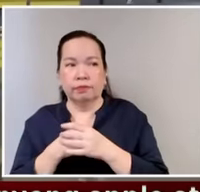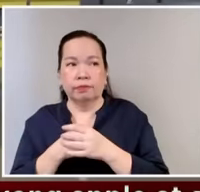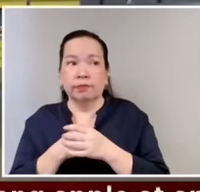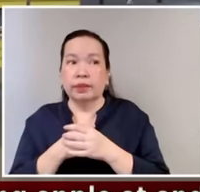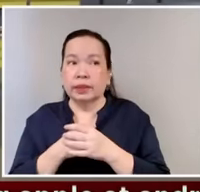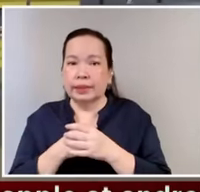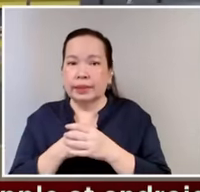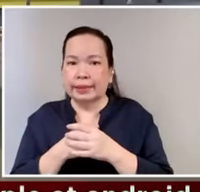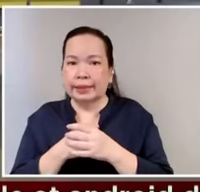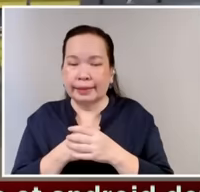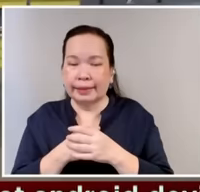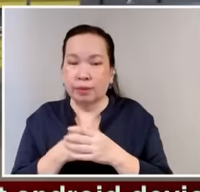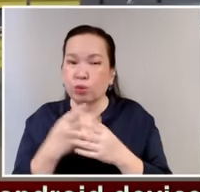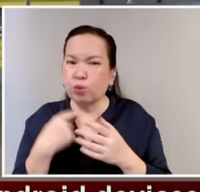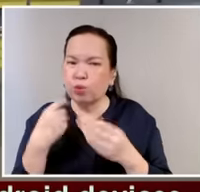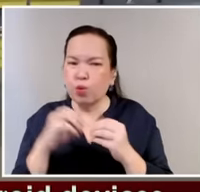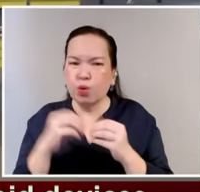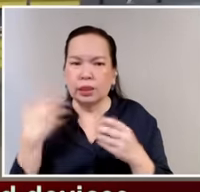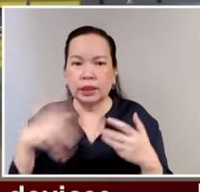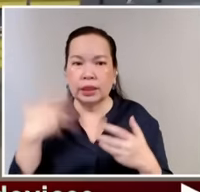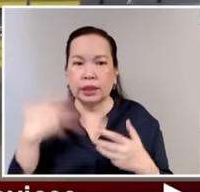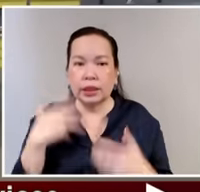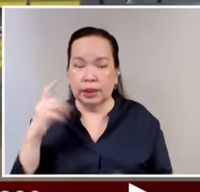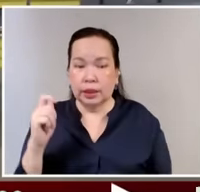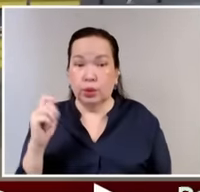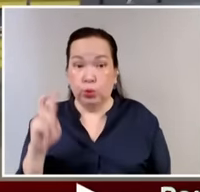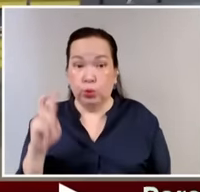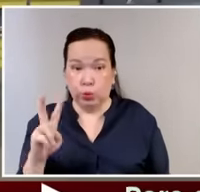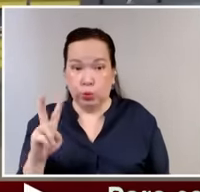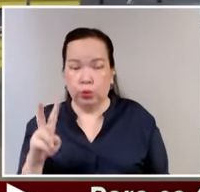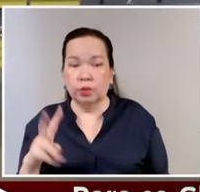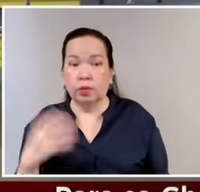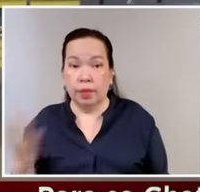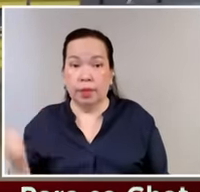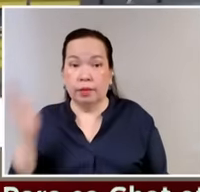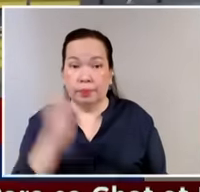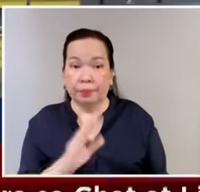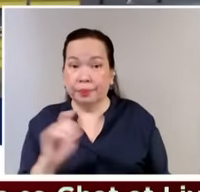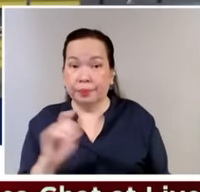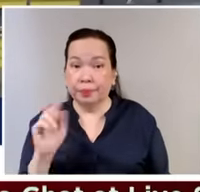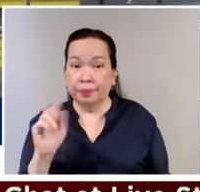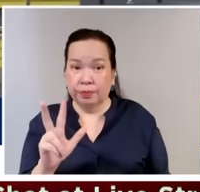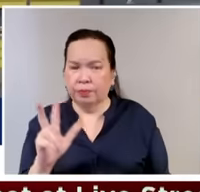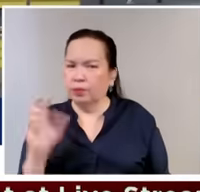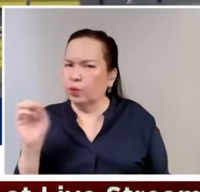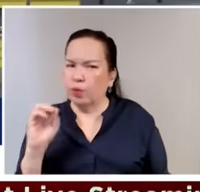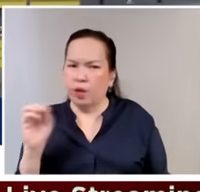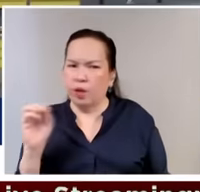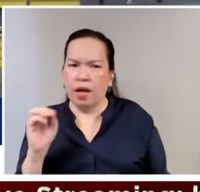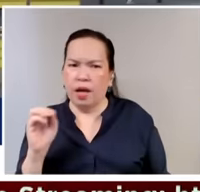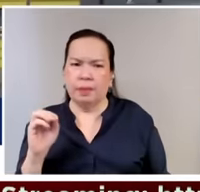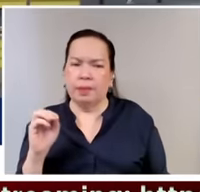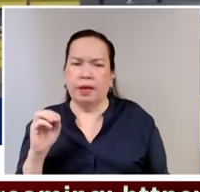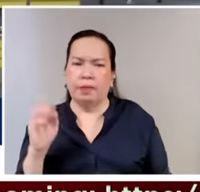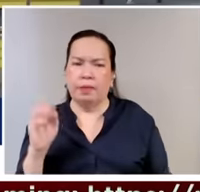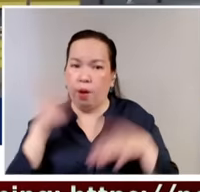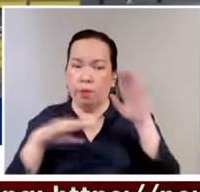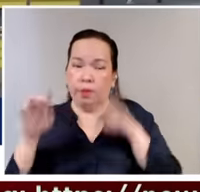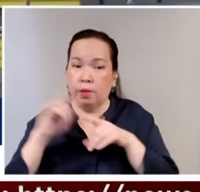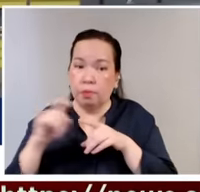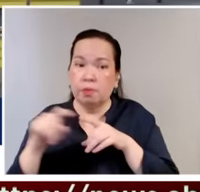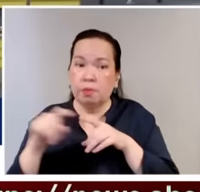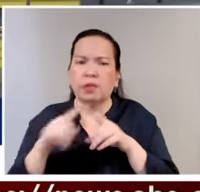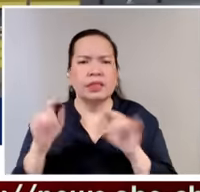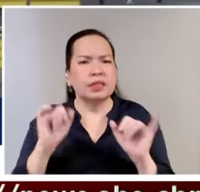ang area sa Terminal 2. Sa Terminal 3, Henry, walang power fluctuation pero maraming pasahero rin